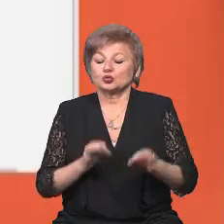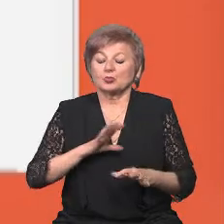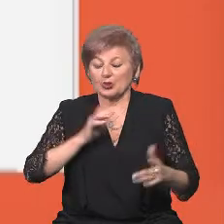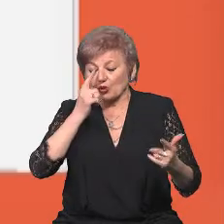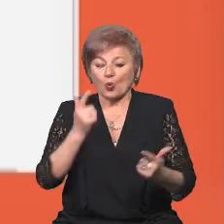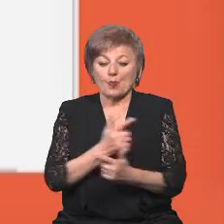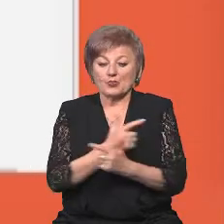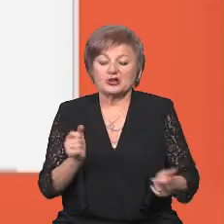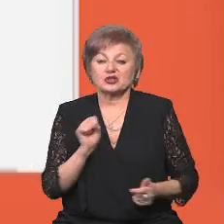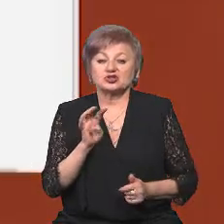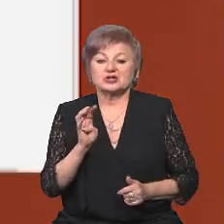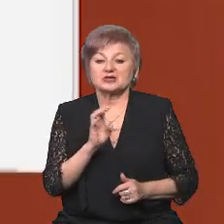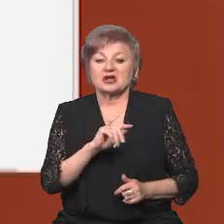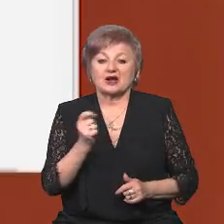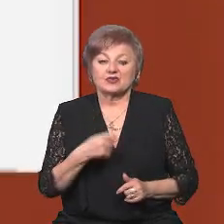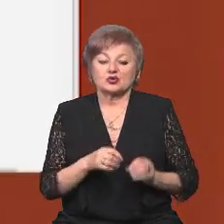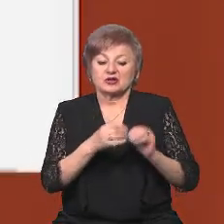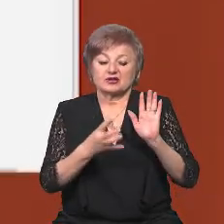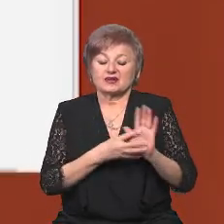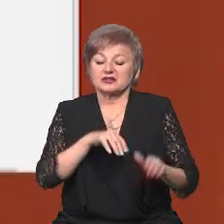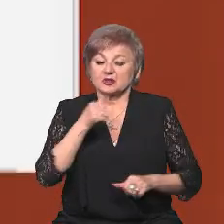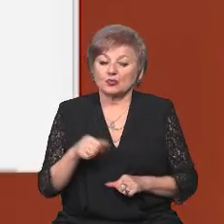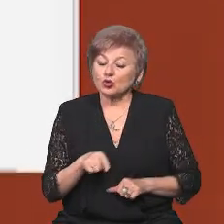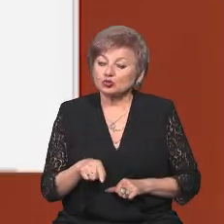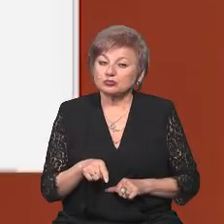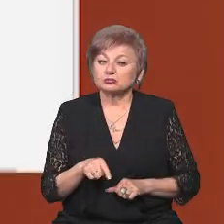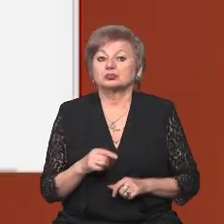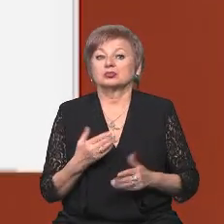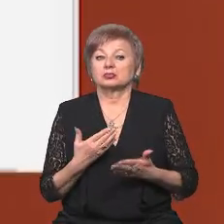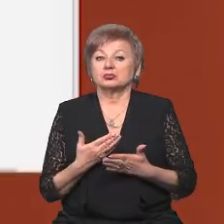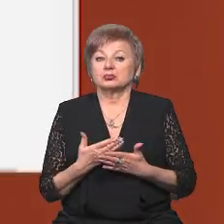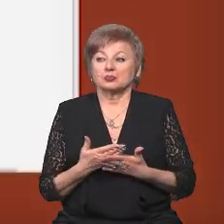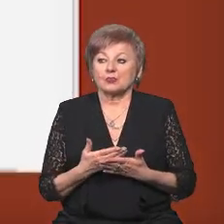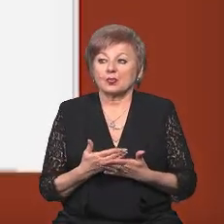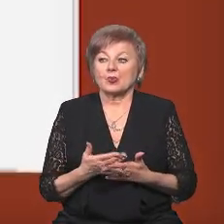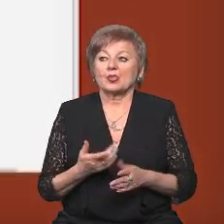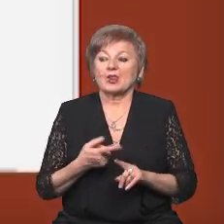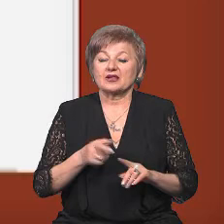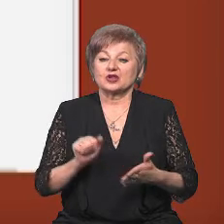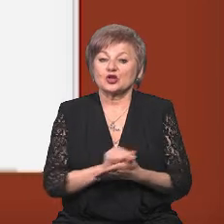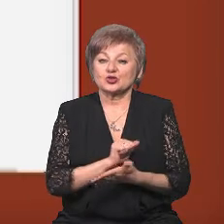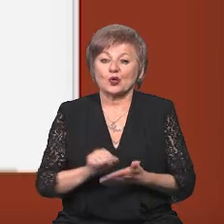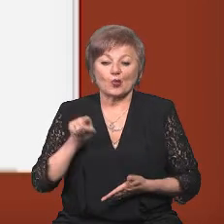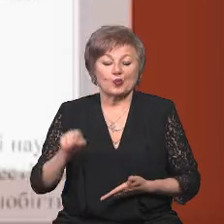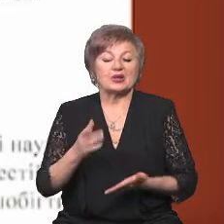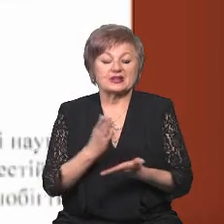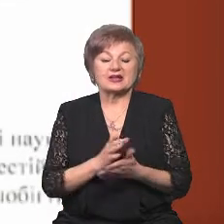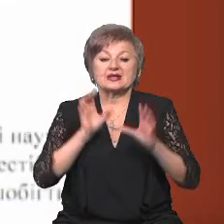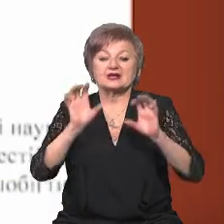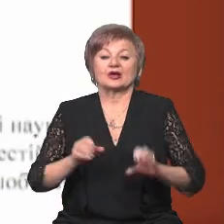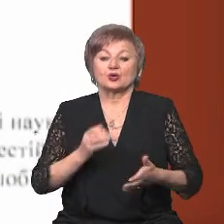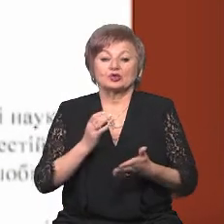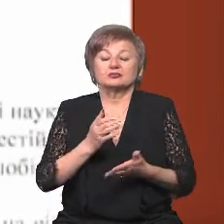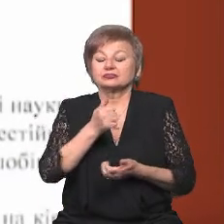оприлюднений 14 серпня 2019 року, що все ж таки, от, враховуючи всі нормативні документи, які є, і закони,